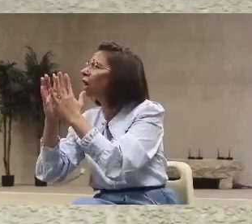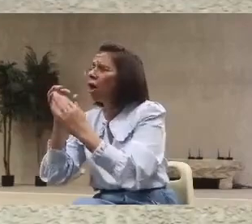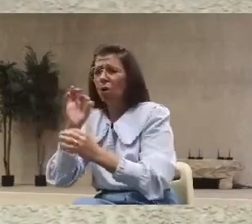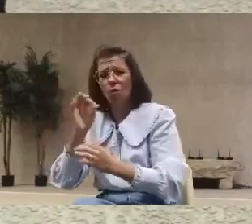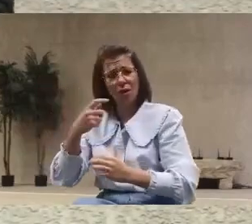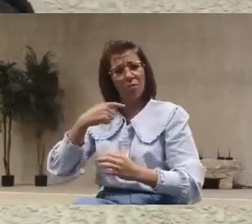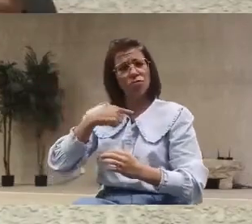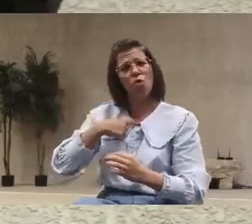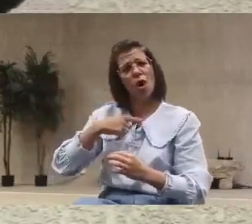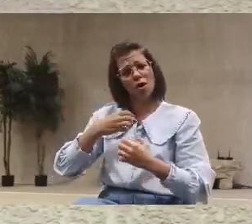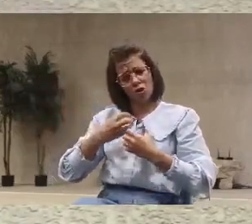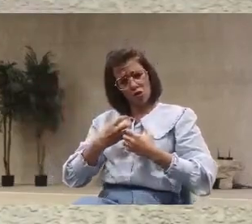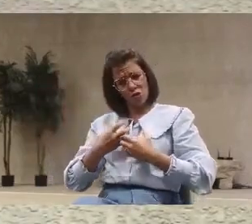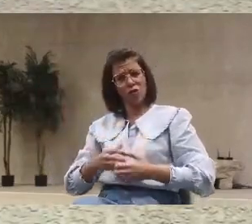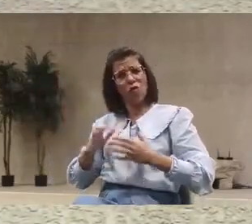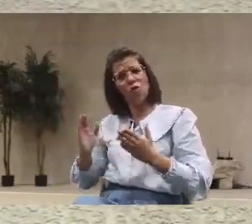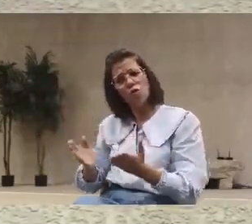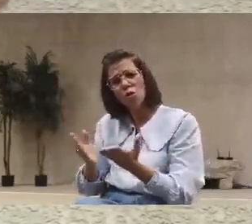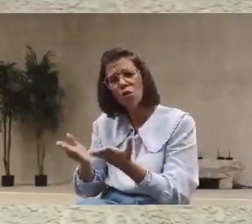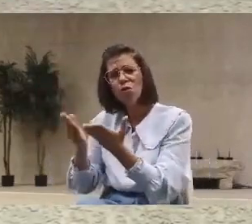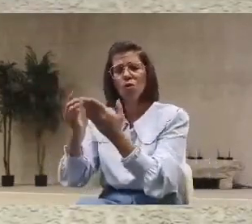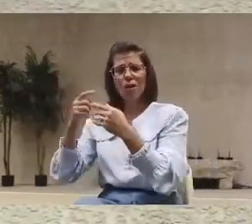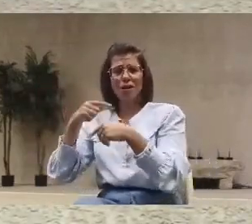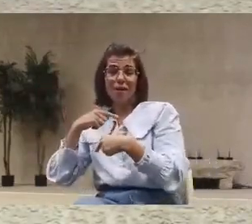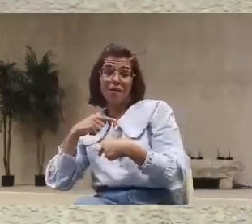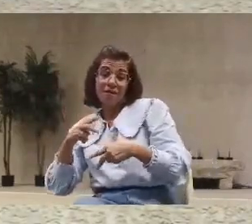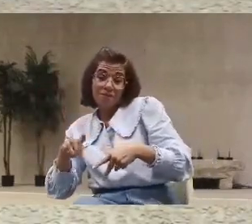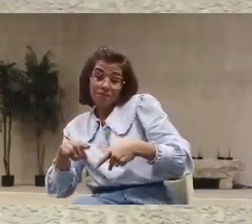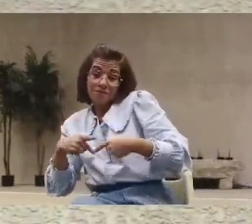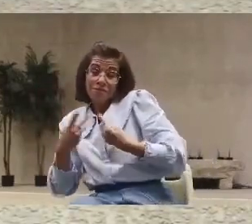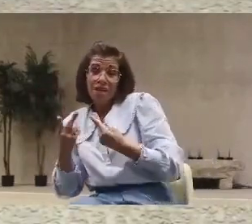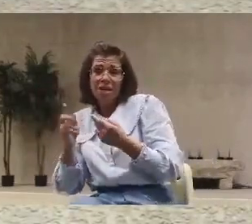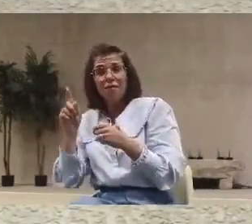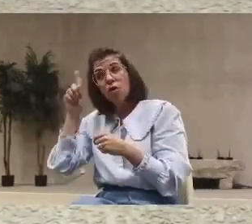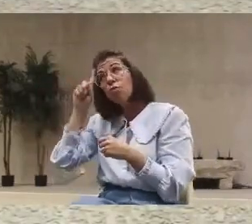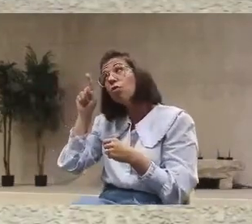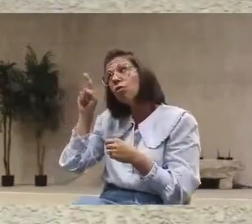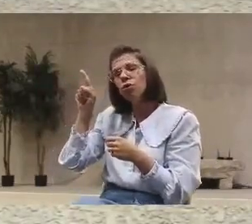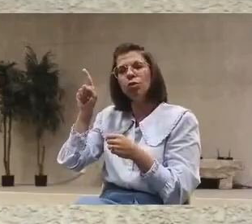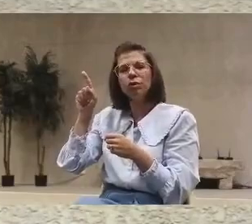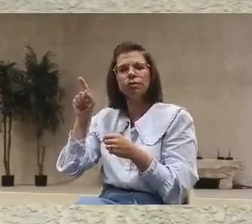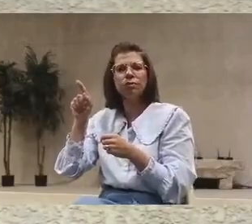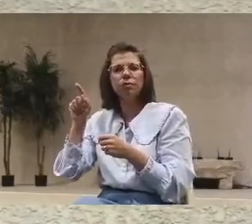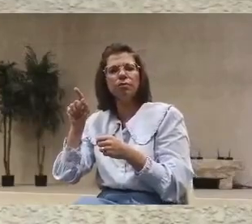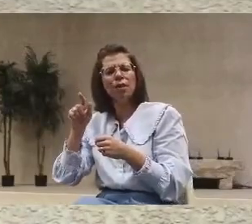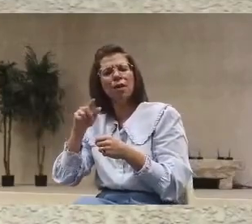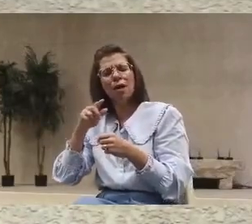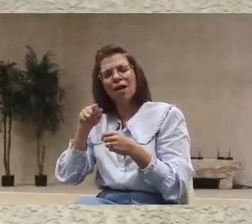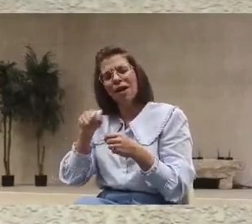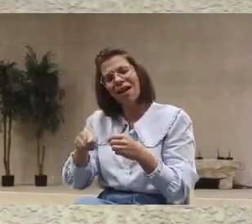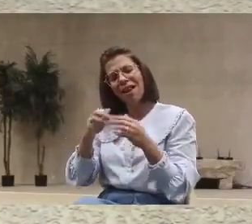louer et je veux vivre pour lui et elle a continué deuxième strophe etc